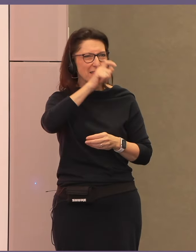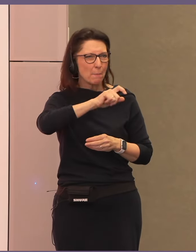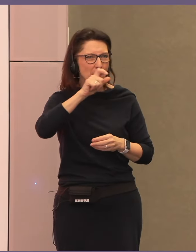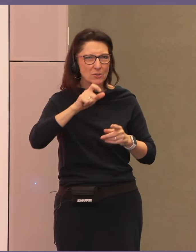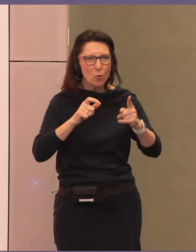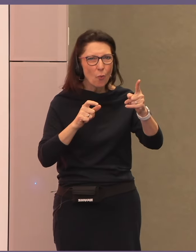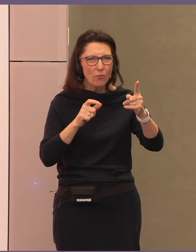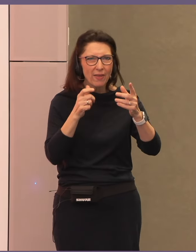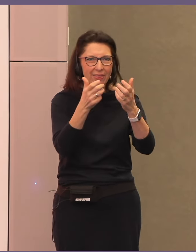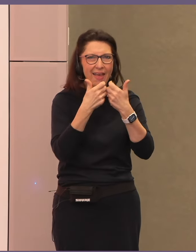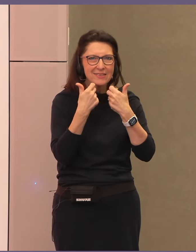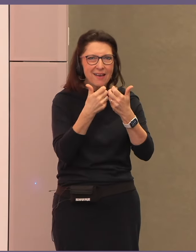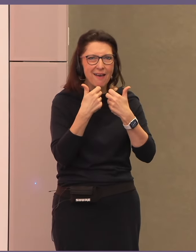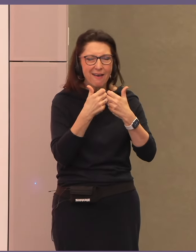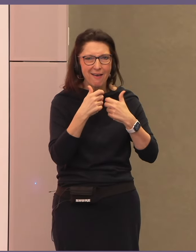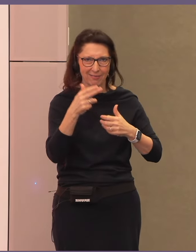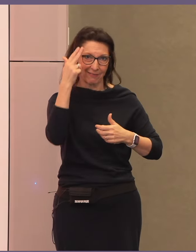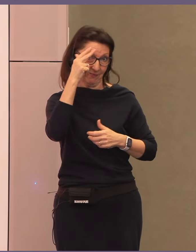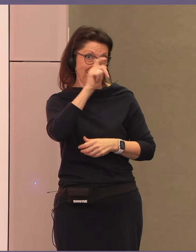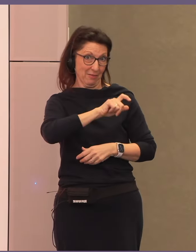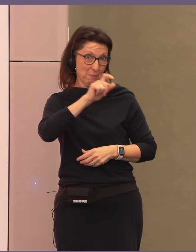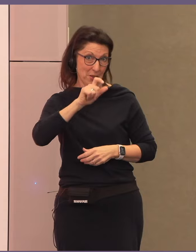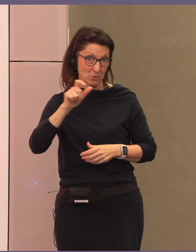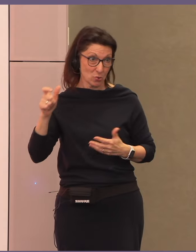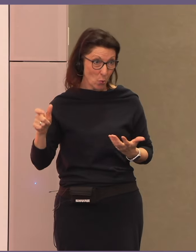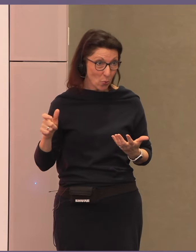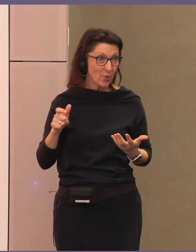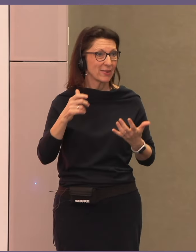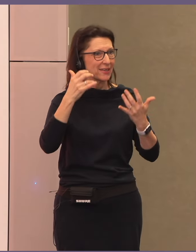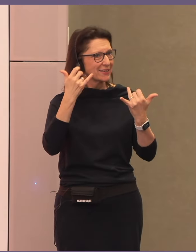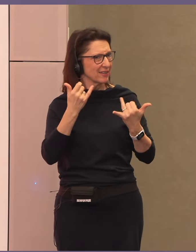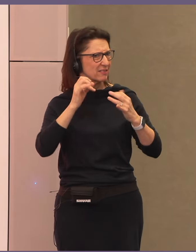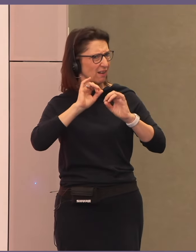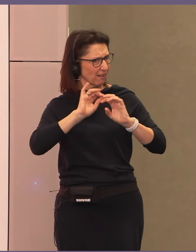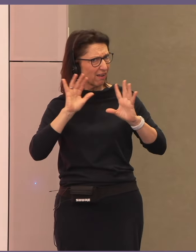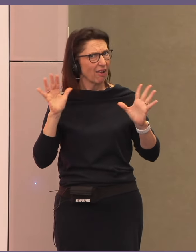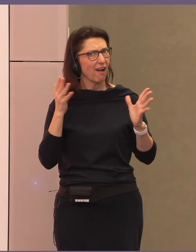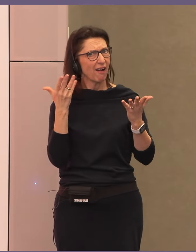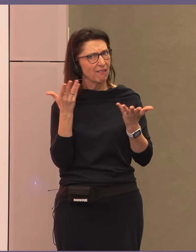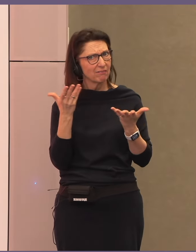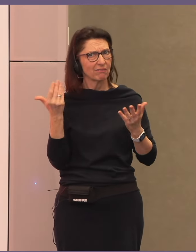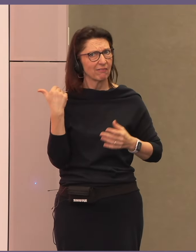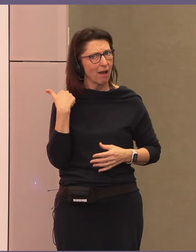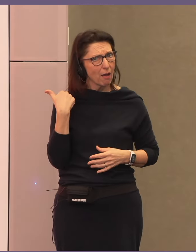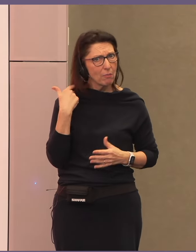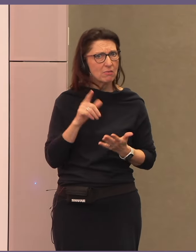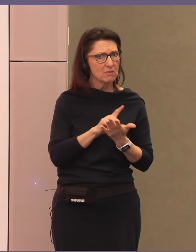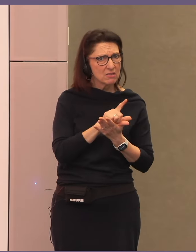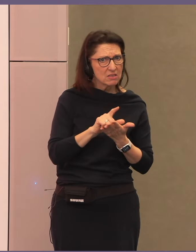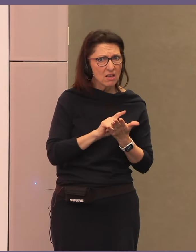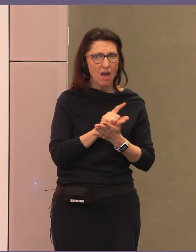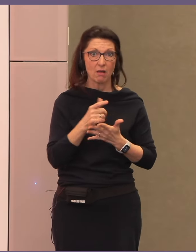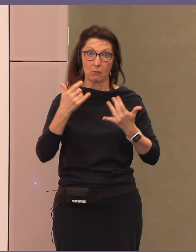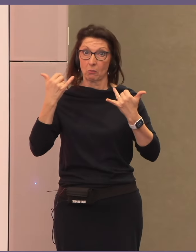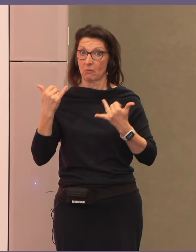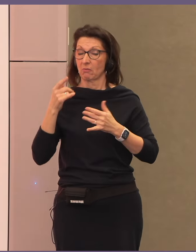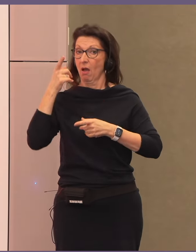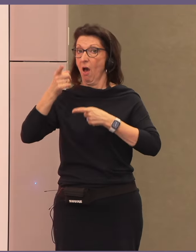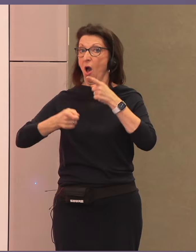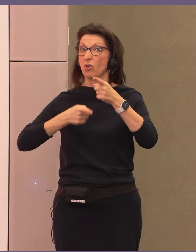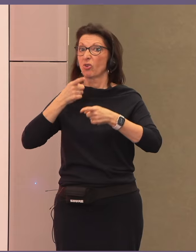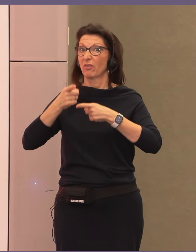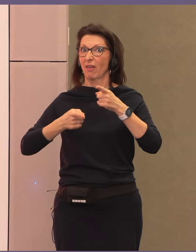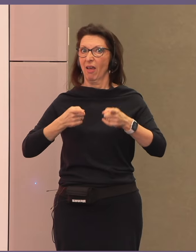und auch dem sozusagen Einbetten in das, was autoritäre, jedenfalls